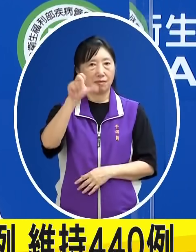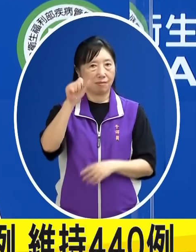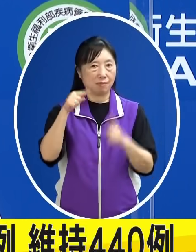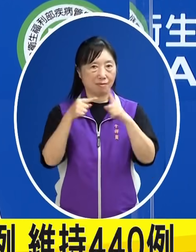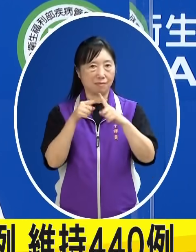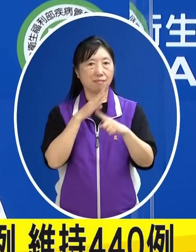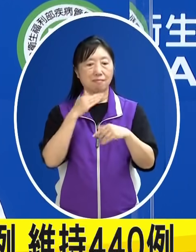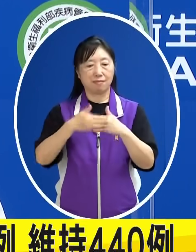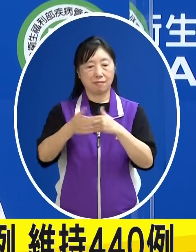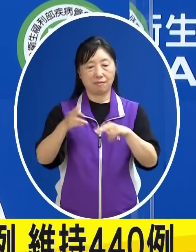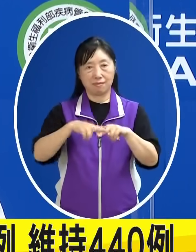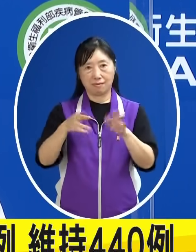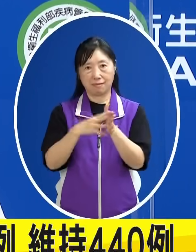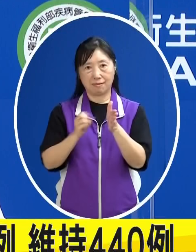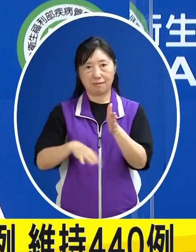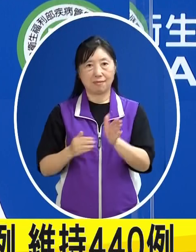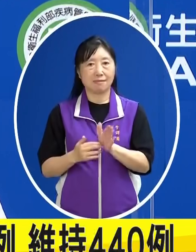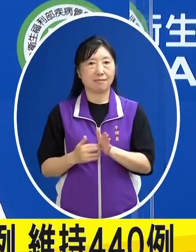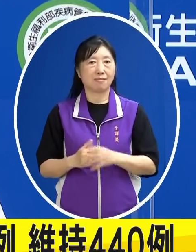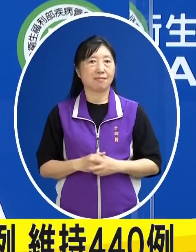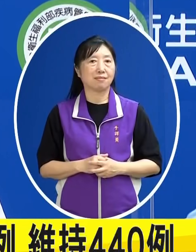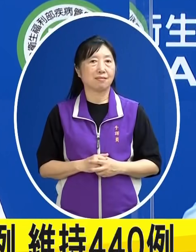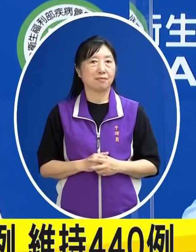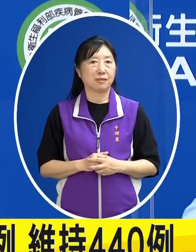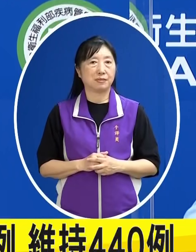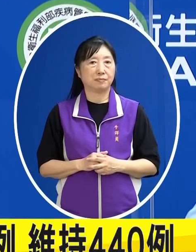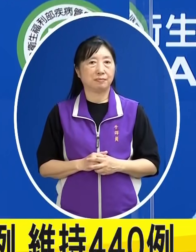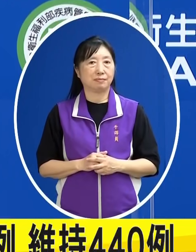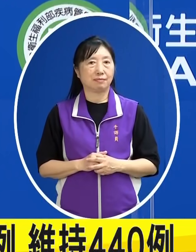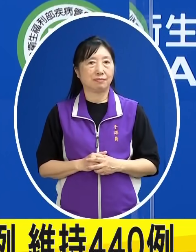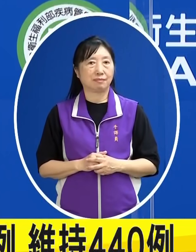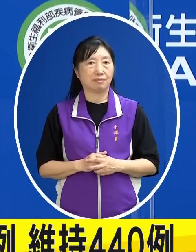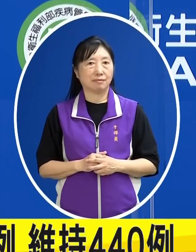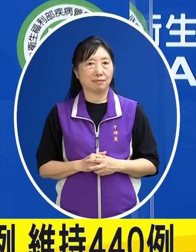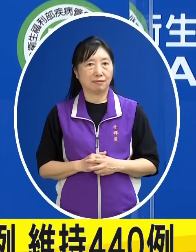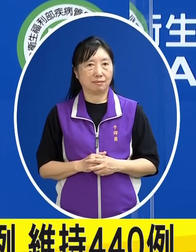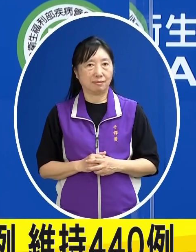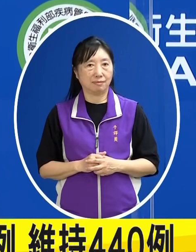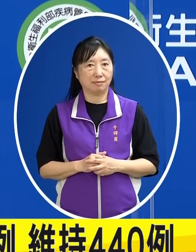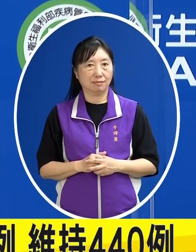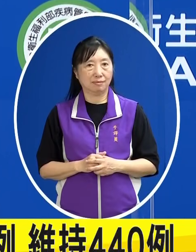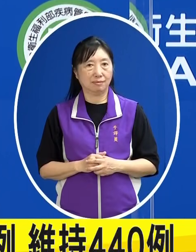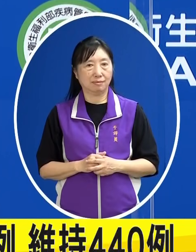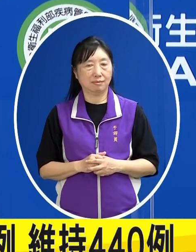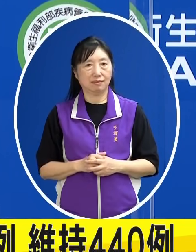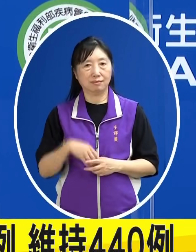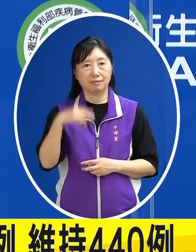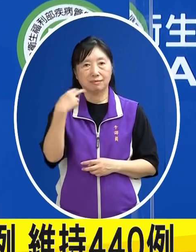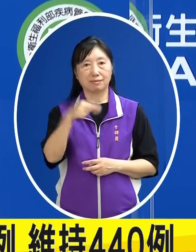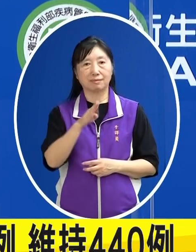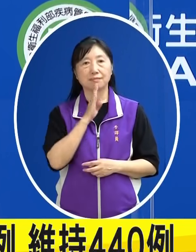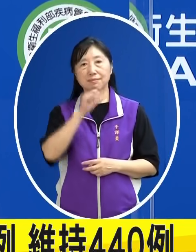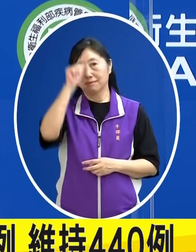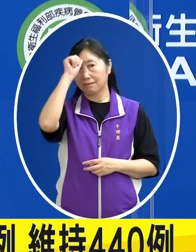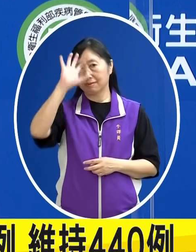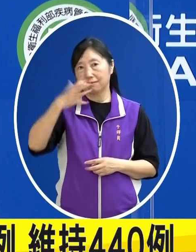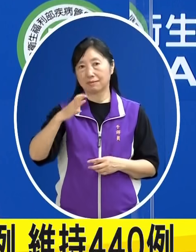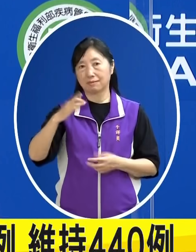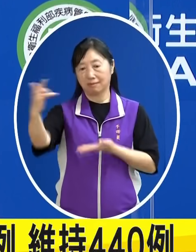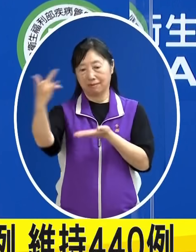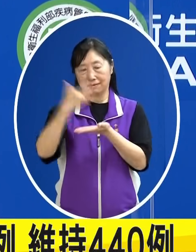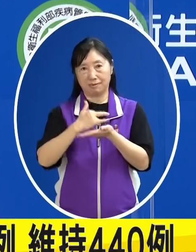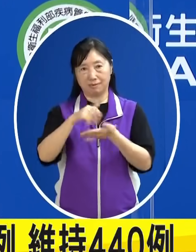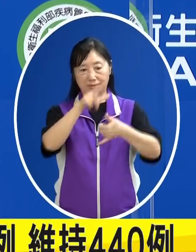375人解隔离，哈，375人解隔离。那另外的，在整个在印度回来的哈民众，